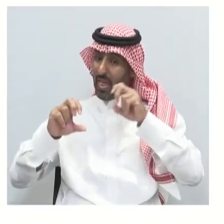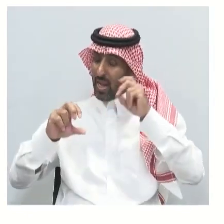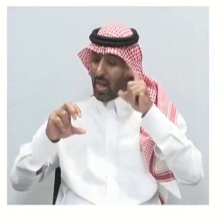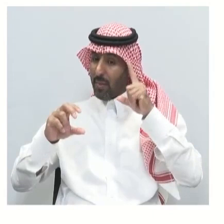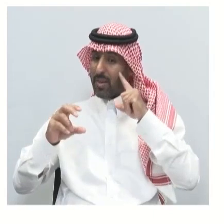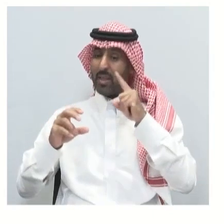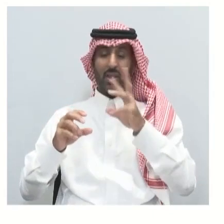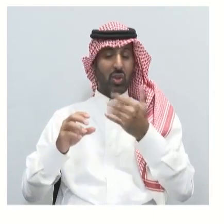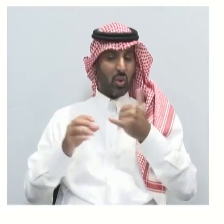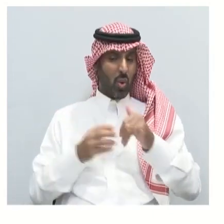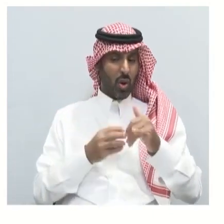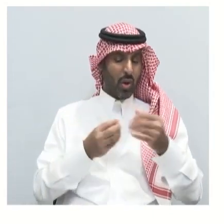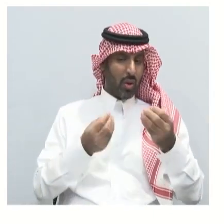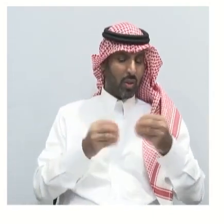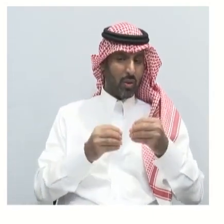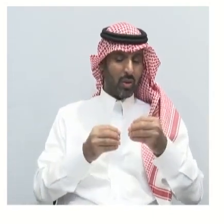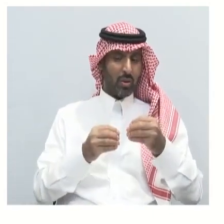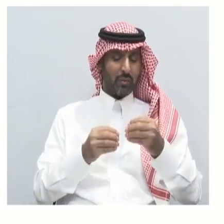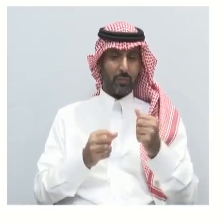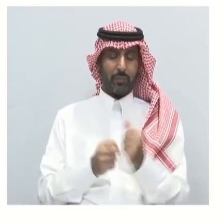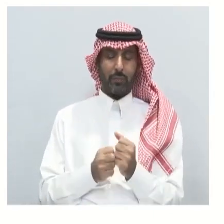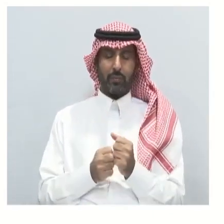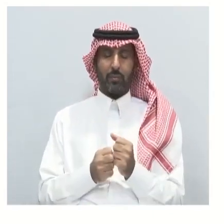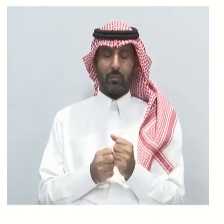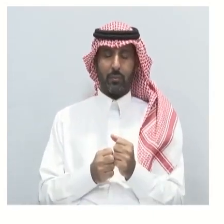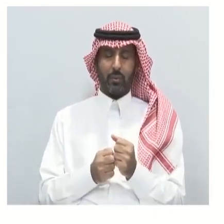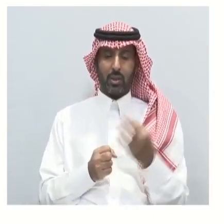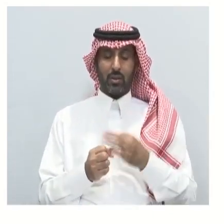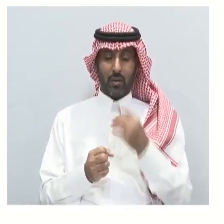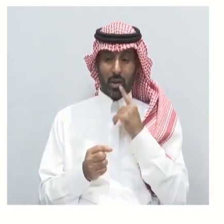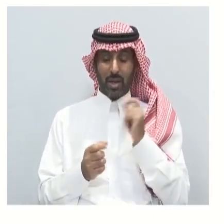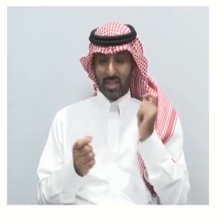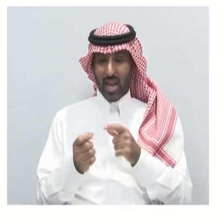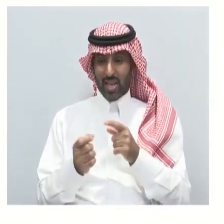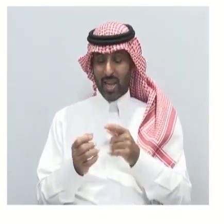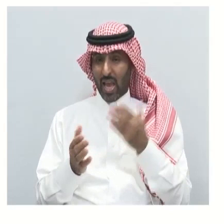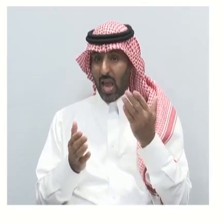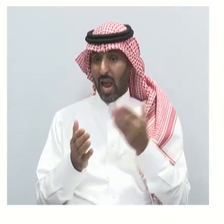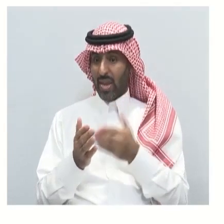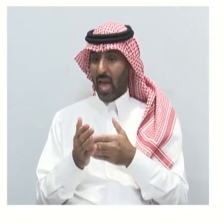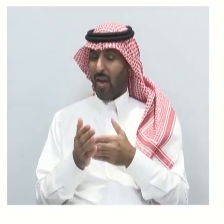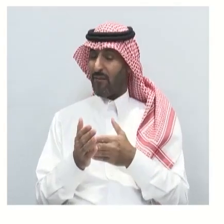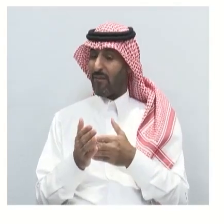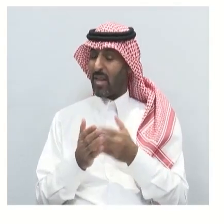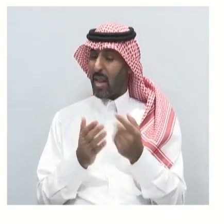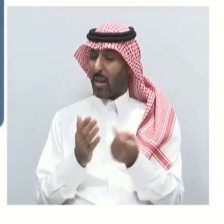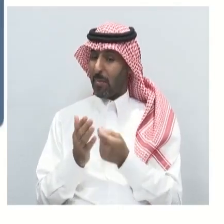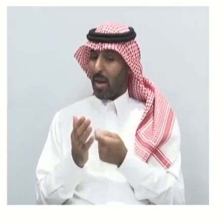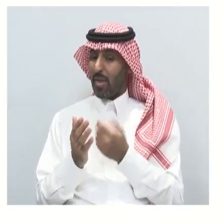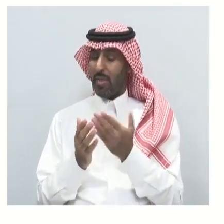والاساليب التي تتبع وتوظيف وتوظف لتحقيق اهداف البحث خلال فتره زمنيه